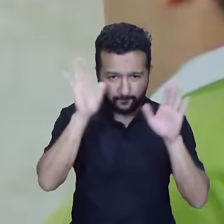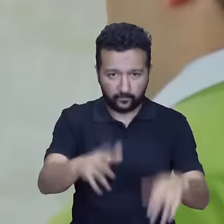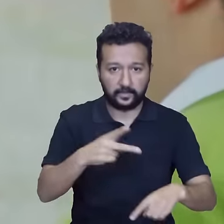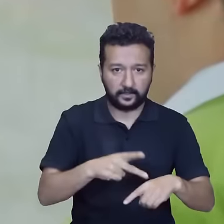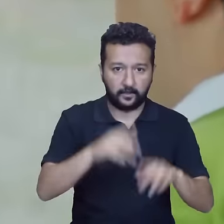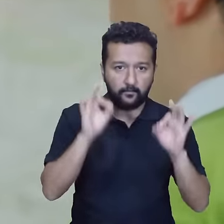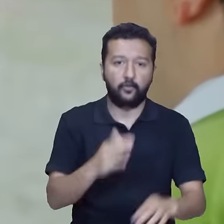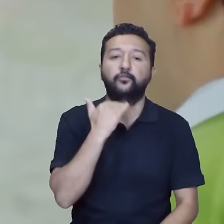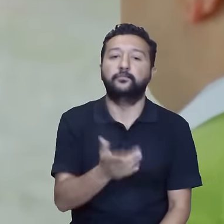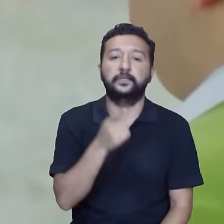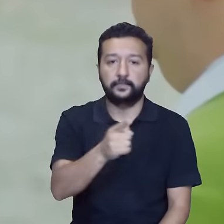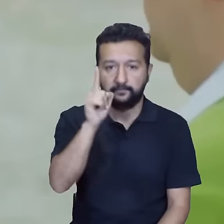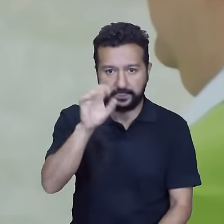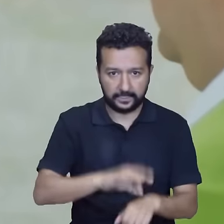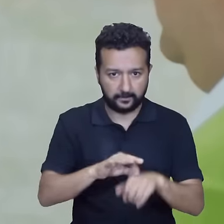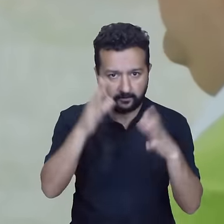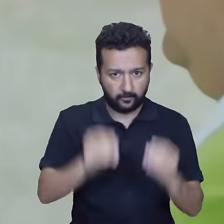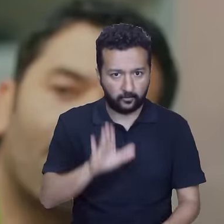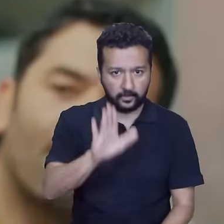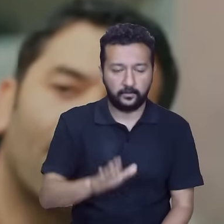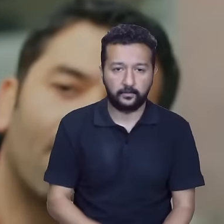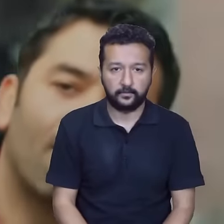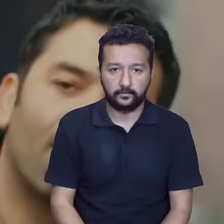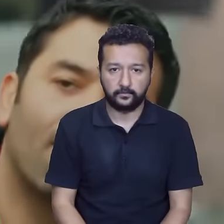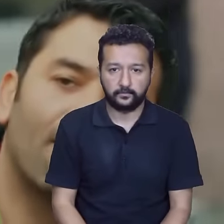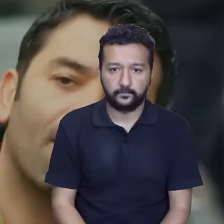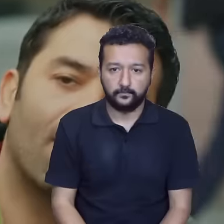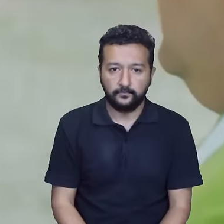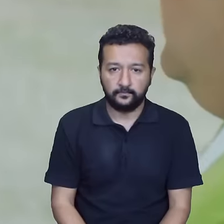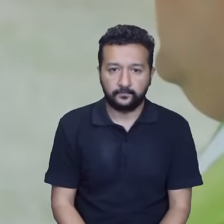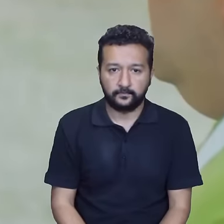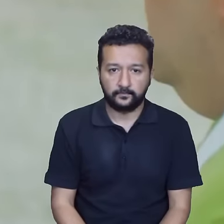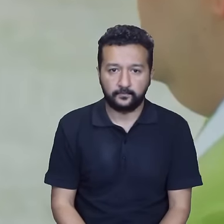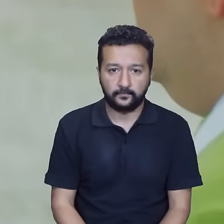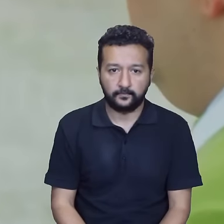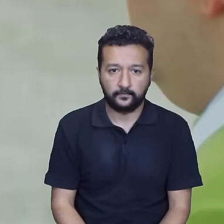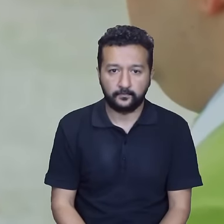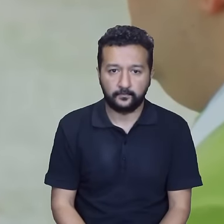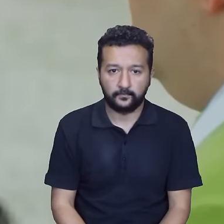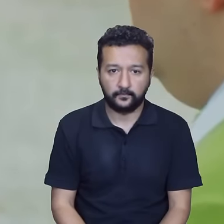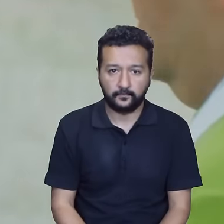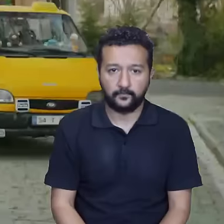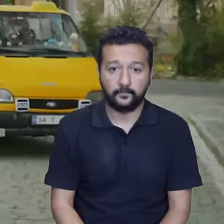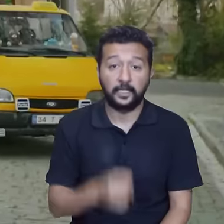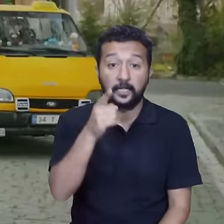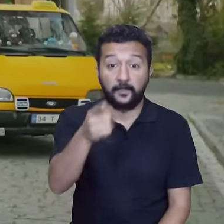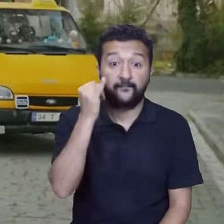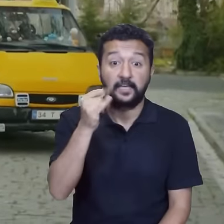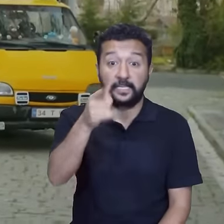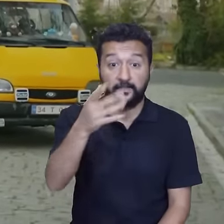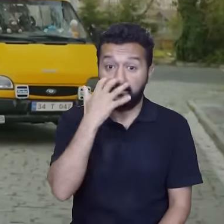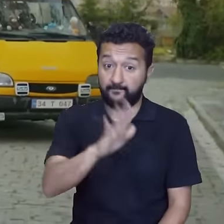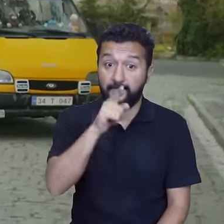ya. Böyle olmaz. Bir saniye, ne oluyor ya? Zeki ile arkasındaki İlyas'a baktı. Oğlum ağzınızı